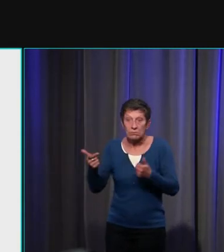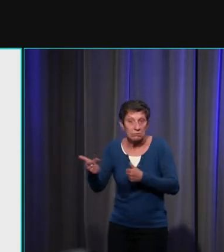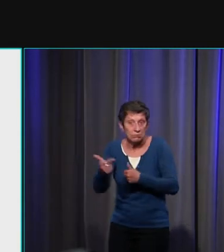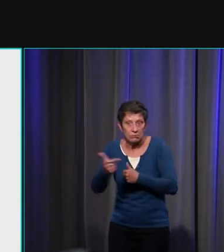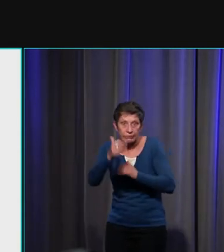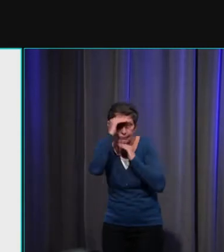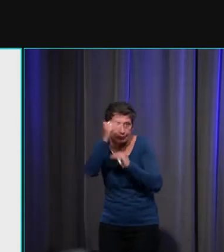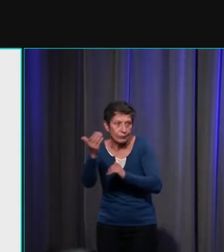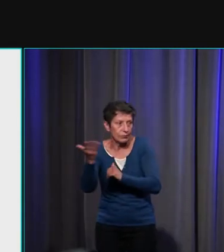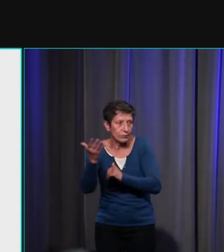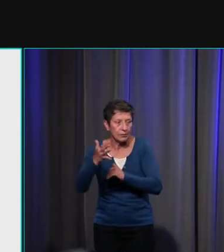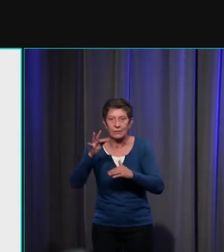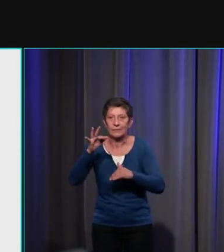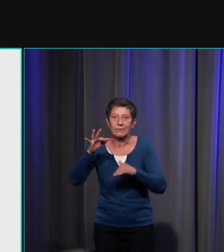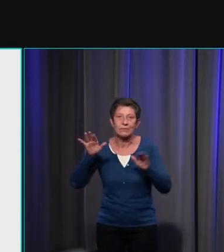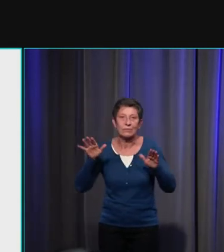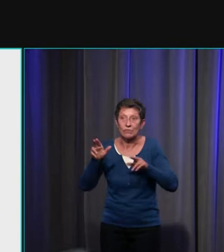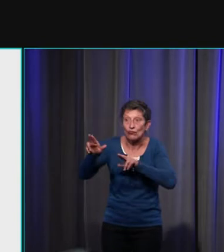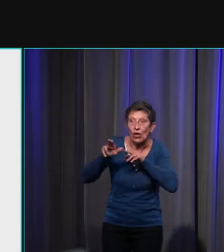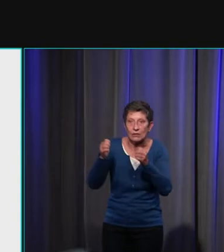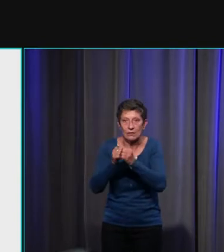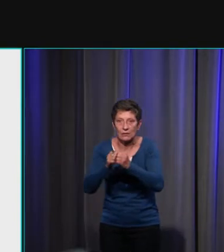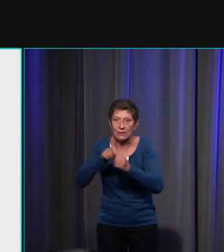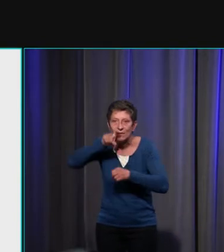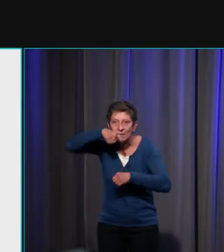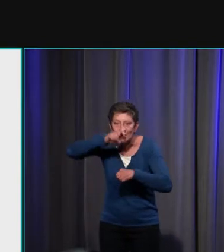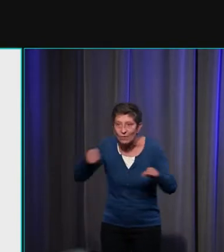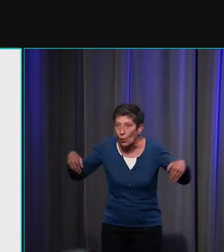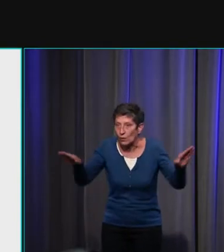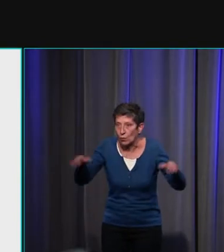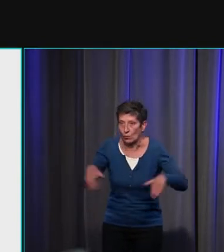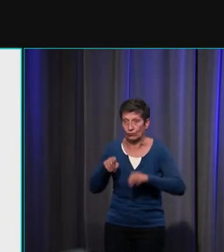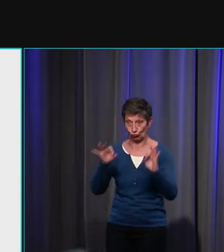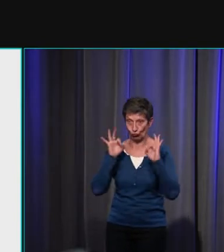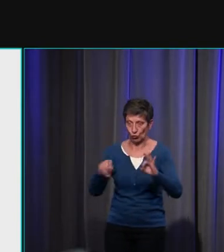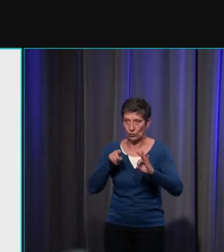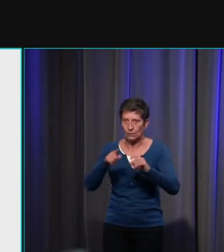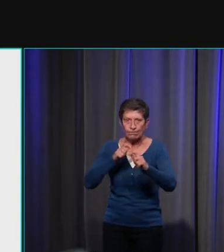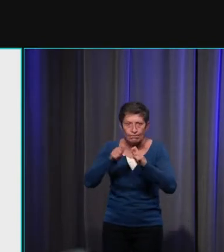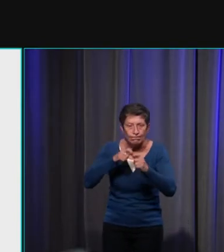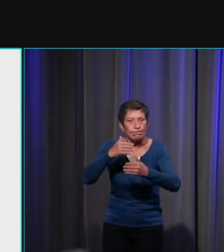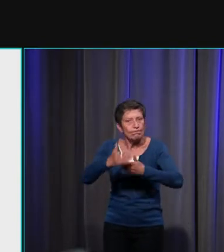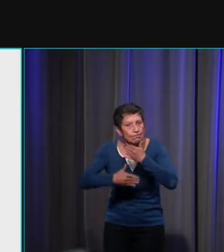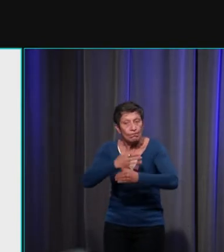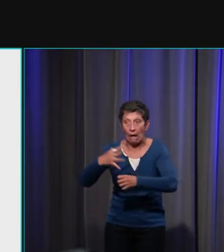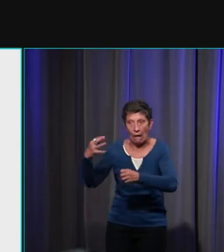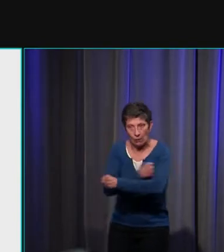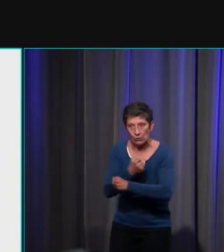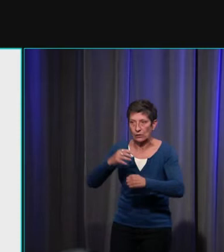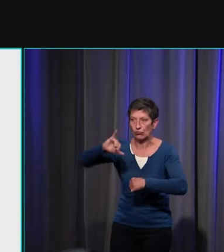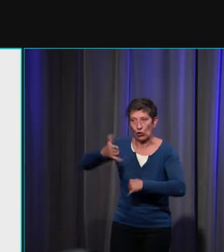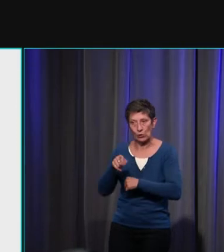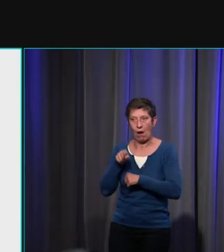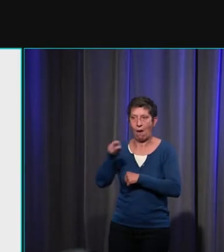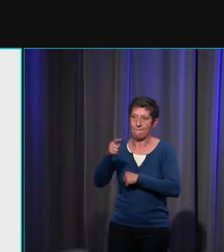la fauconnerie la chasse à l'oiseau et par des tractations il réussit à faire que jérusalem redevienne à